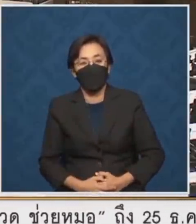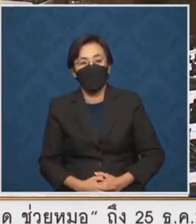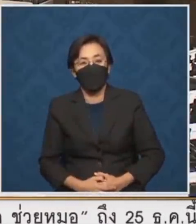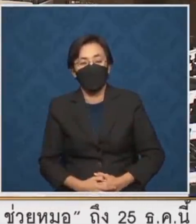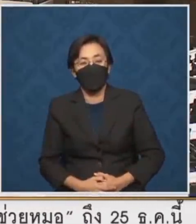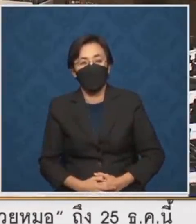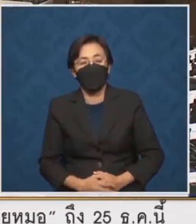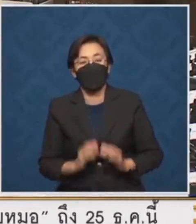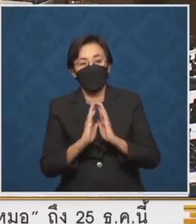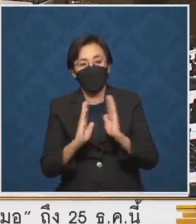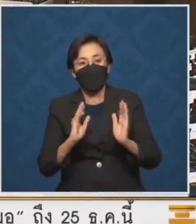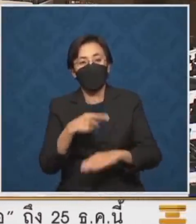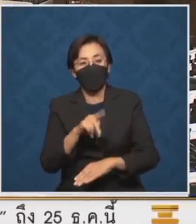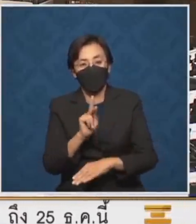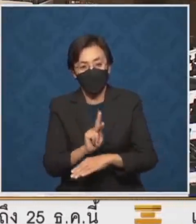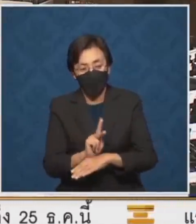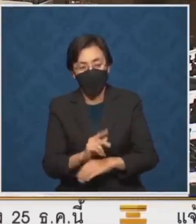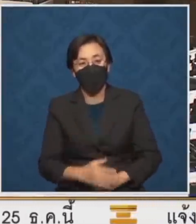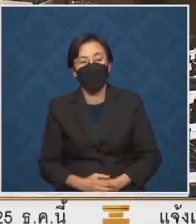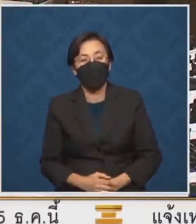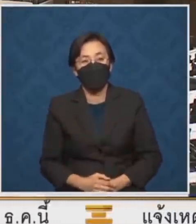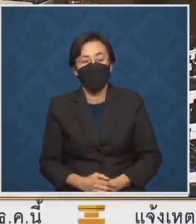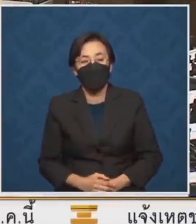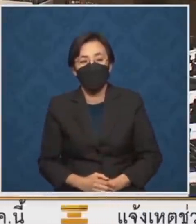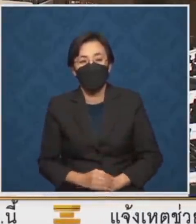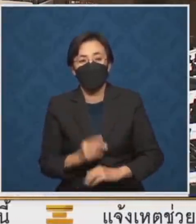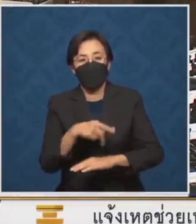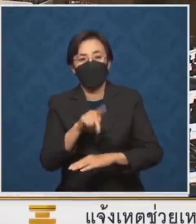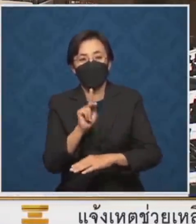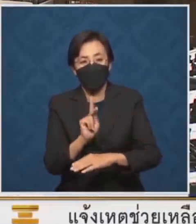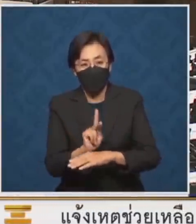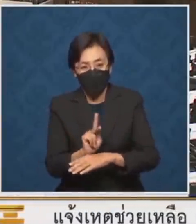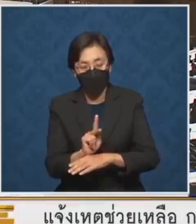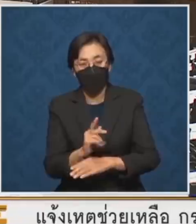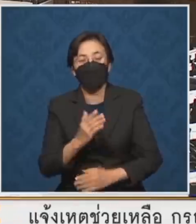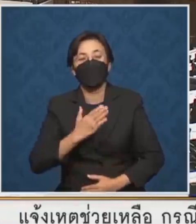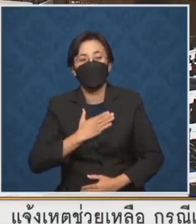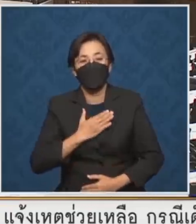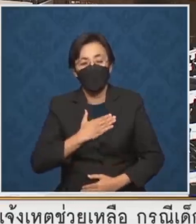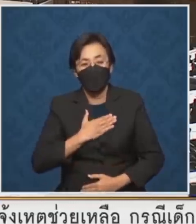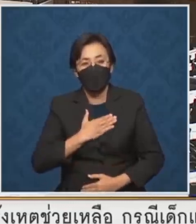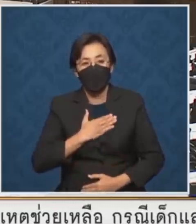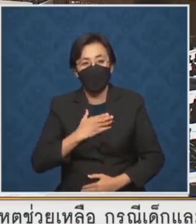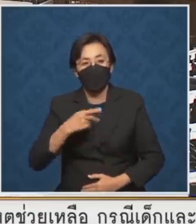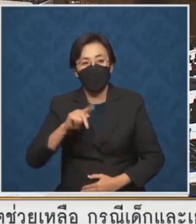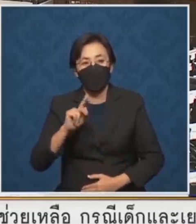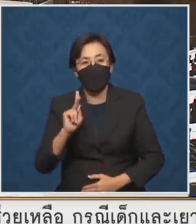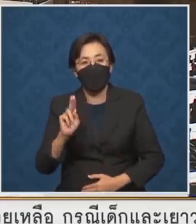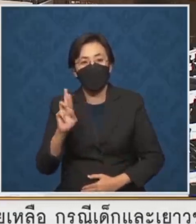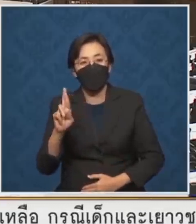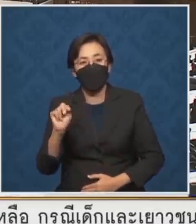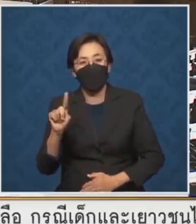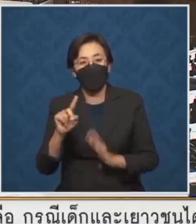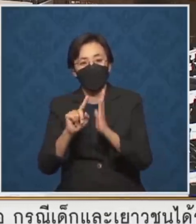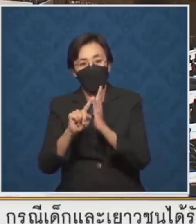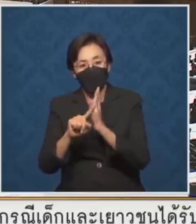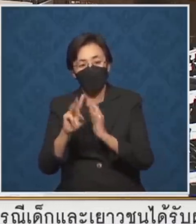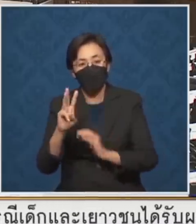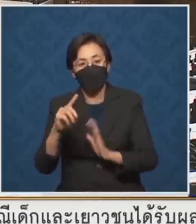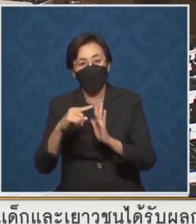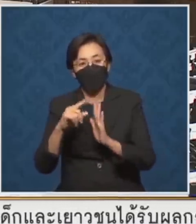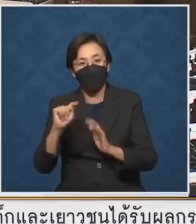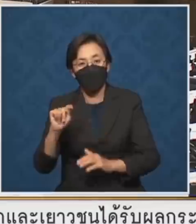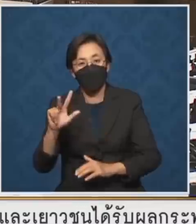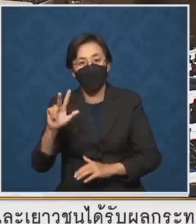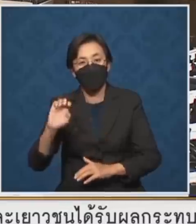ขอบคุณท่านประธานครับเรียนท่านประธานสภาผู้แทนราษฎรที่เคารพครับผมประกรณ์วุฒิอุดมพิพัฒน์สกุลผู้แทนราษ